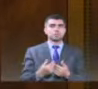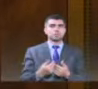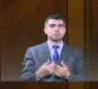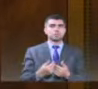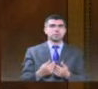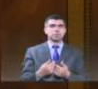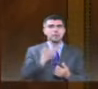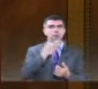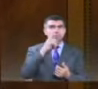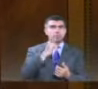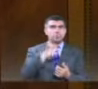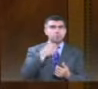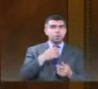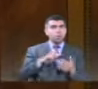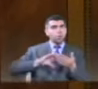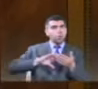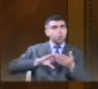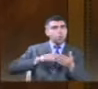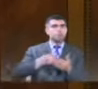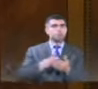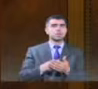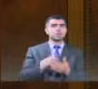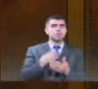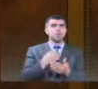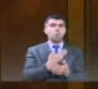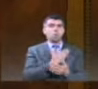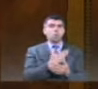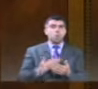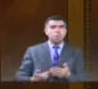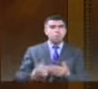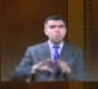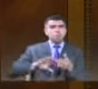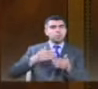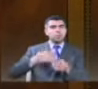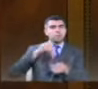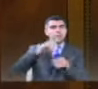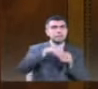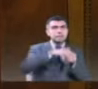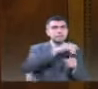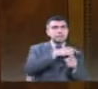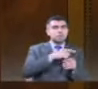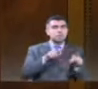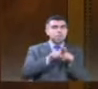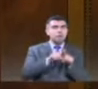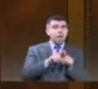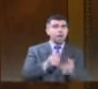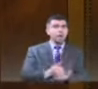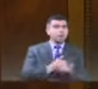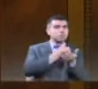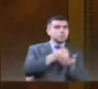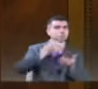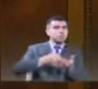جدا، ولا شك أن للحكومة والأغلبية يعني مساهمة